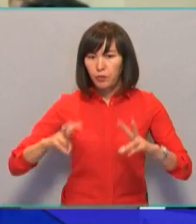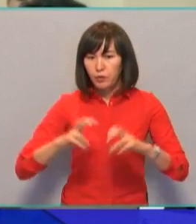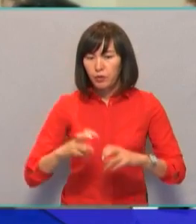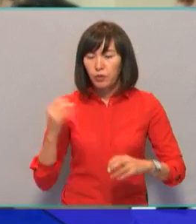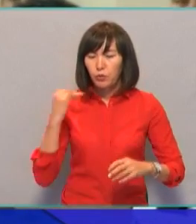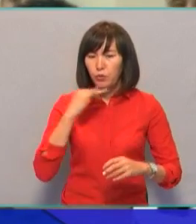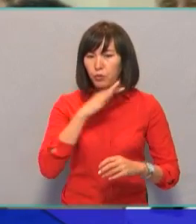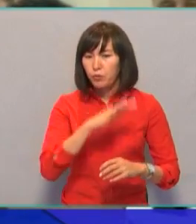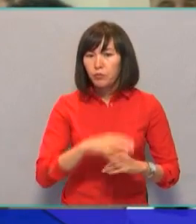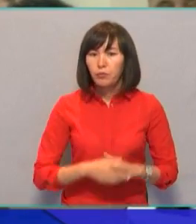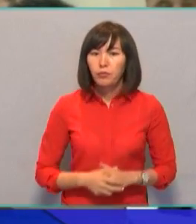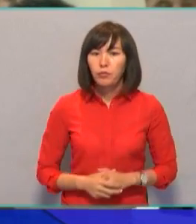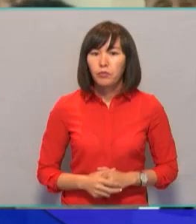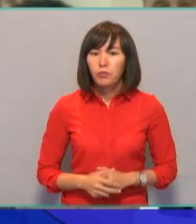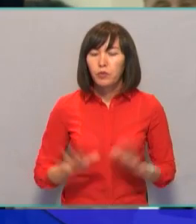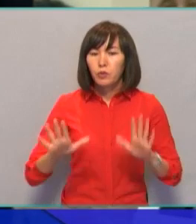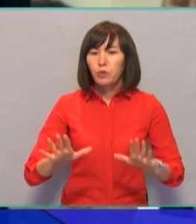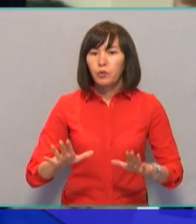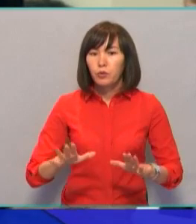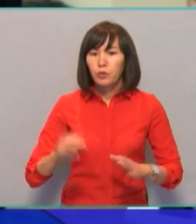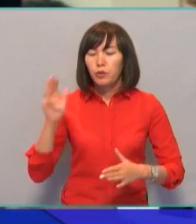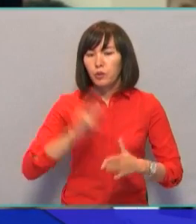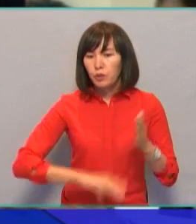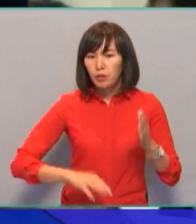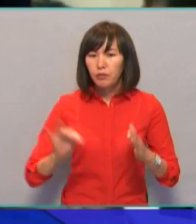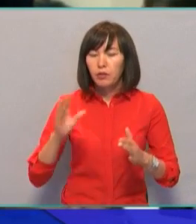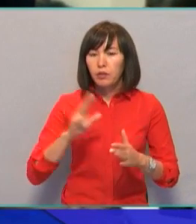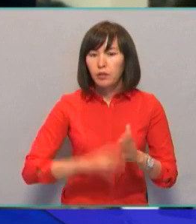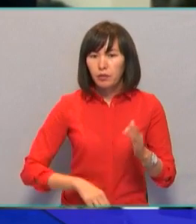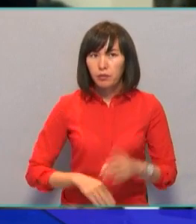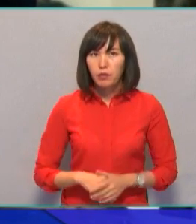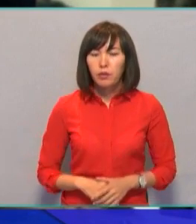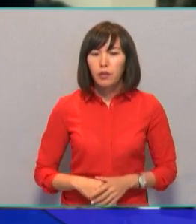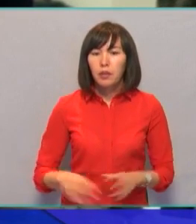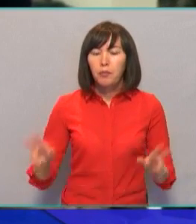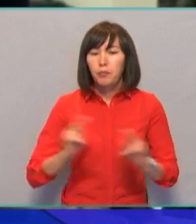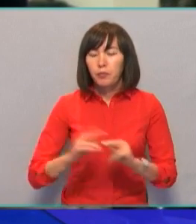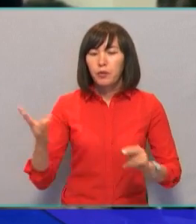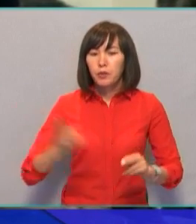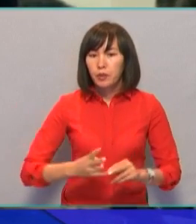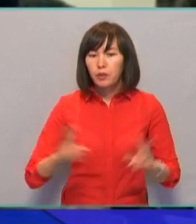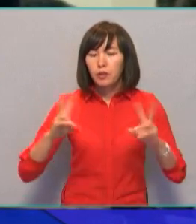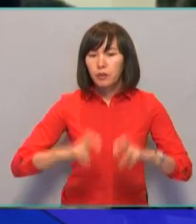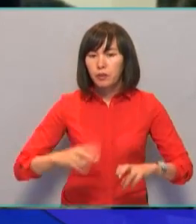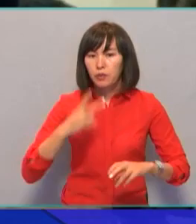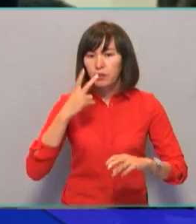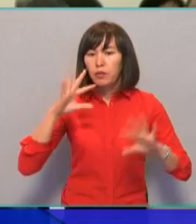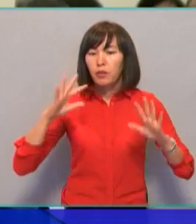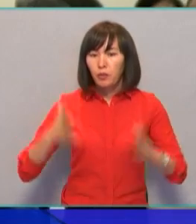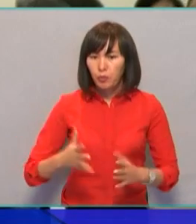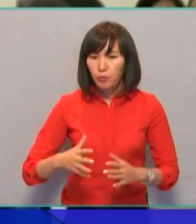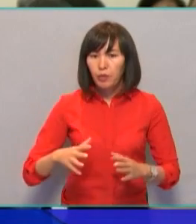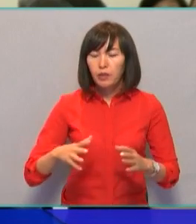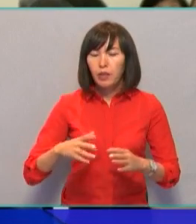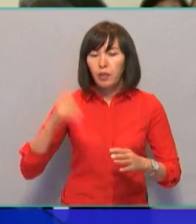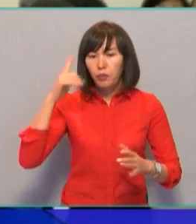қалағандырылмыз. Тек қада іштап салу. Бала тәрбиесімен айналысуға тестілер тексерістен көз ашпайды.